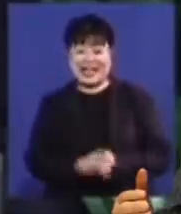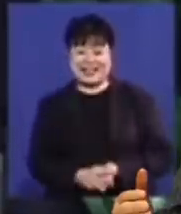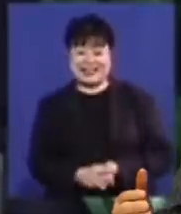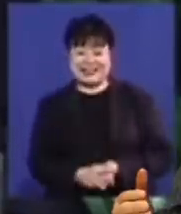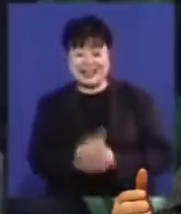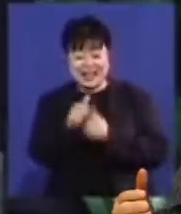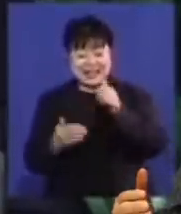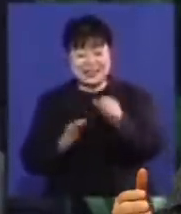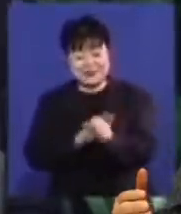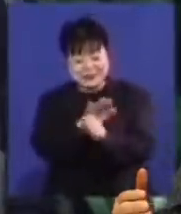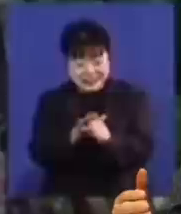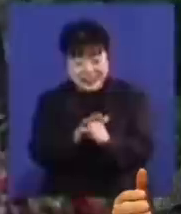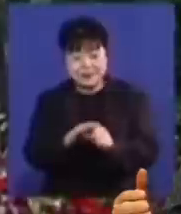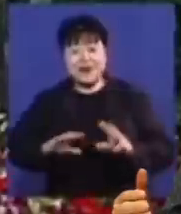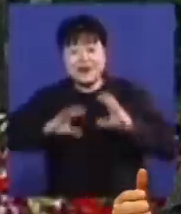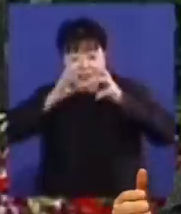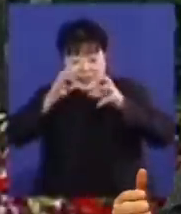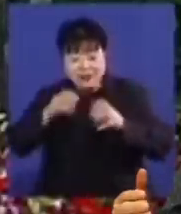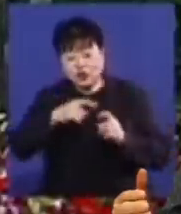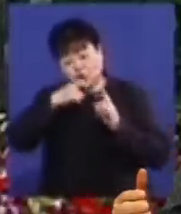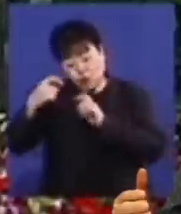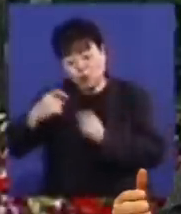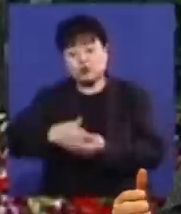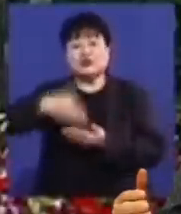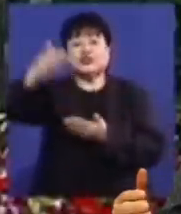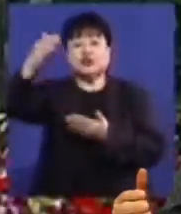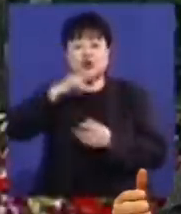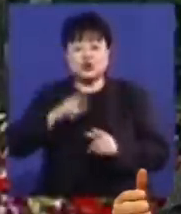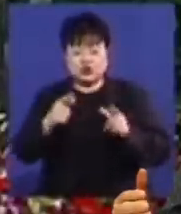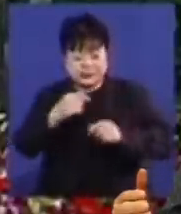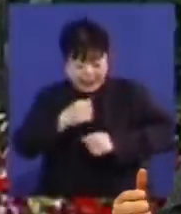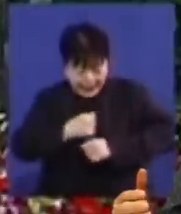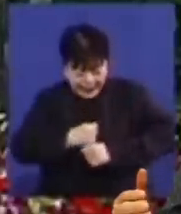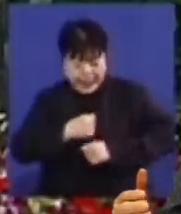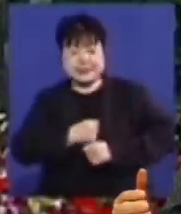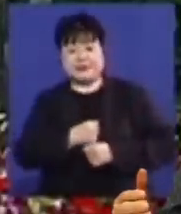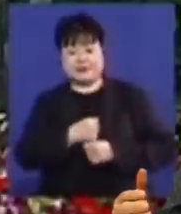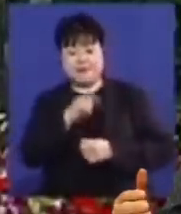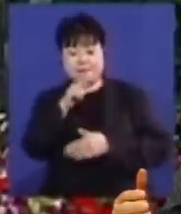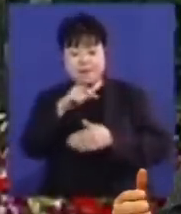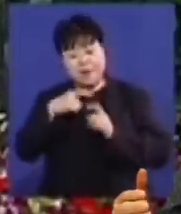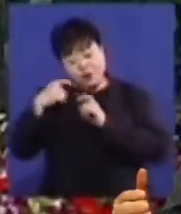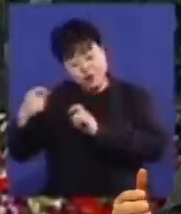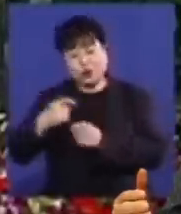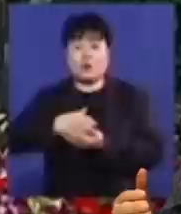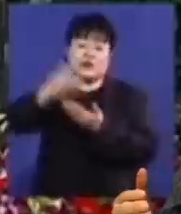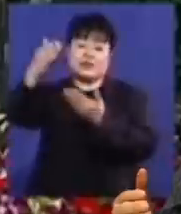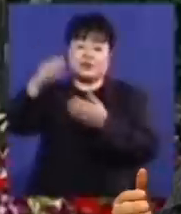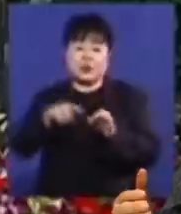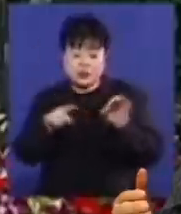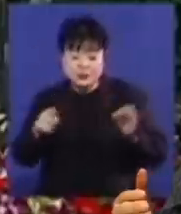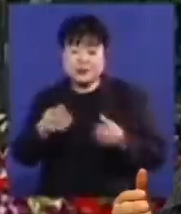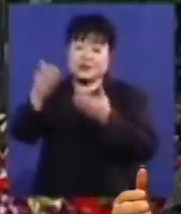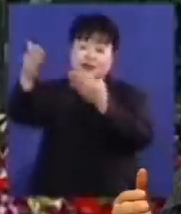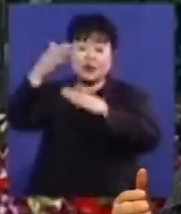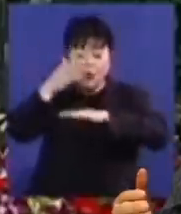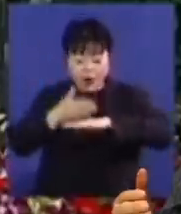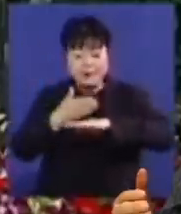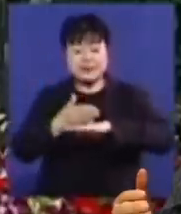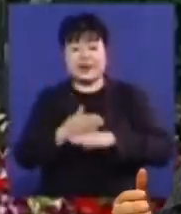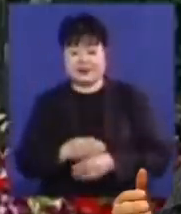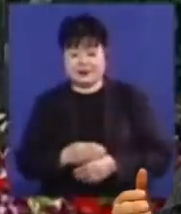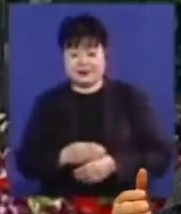우리가 하나님을 사랑하면 세상의 어떠한 유혹도 부딪히고 주일 성수하고 마음의 유혹도 물리치고 십일조하며 감사의